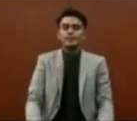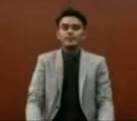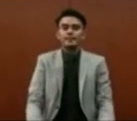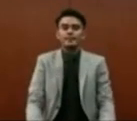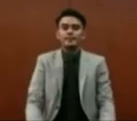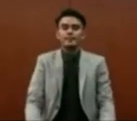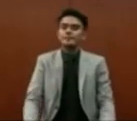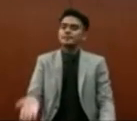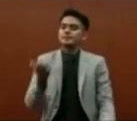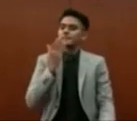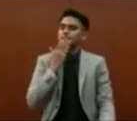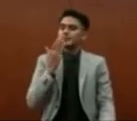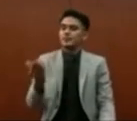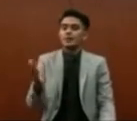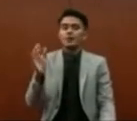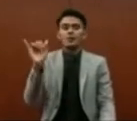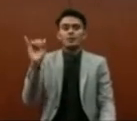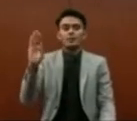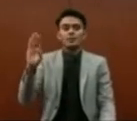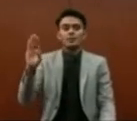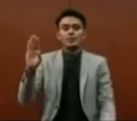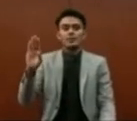makasih ya Bomat hutang resepsi